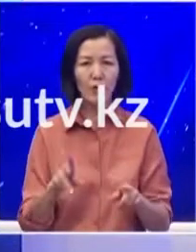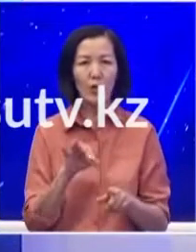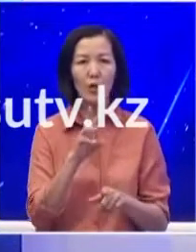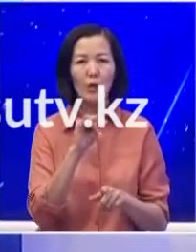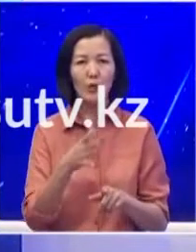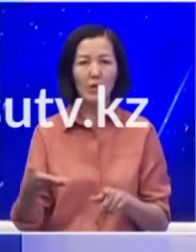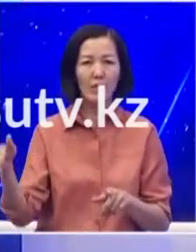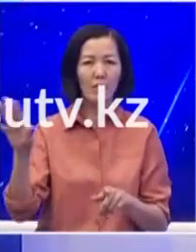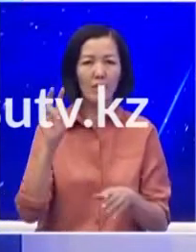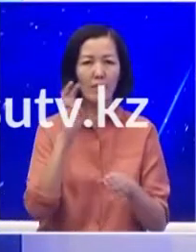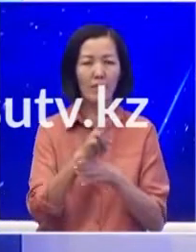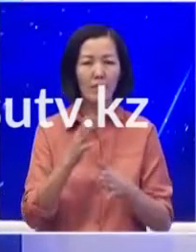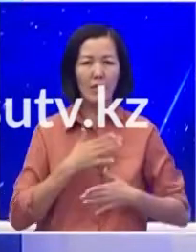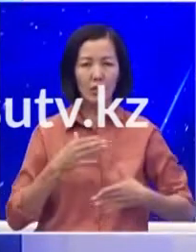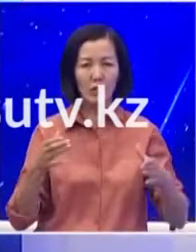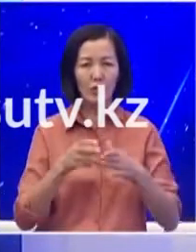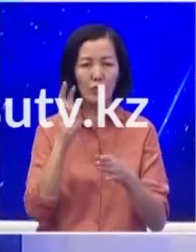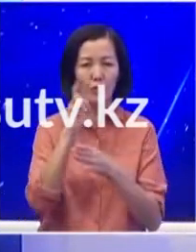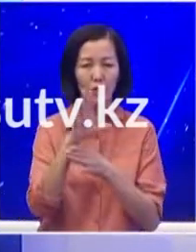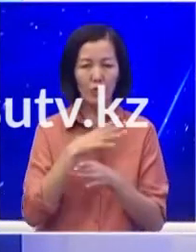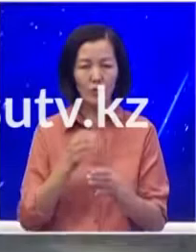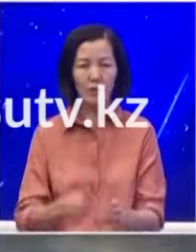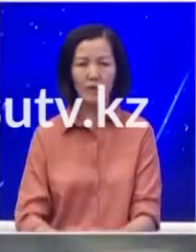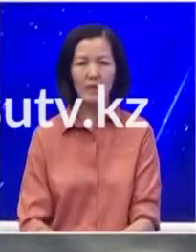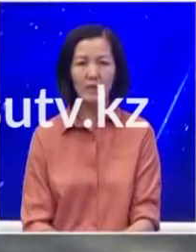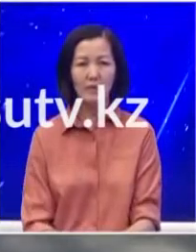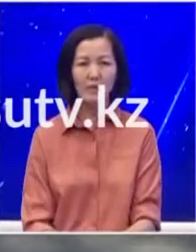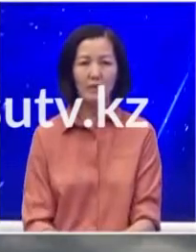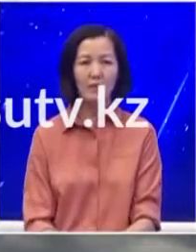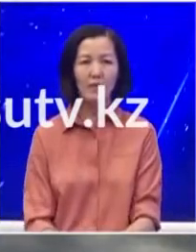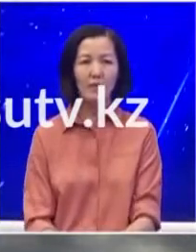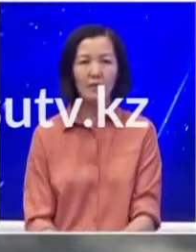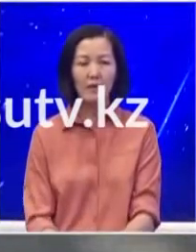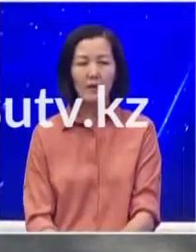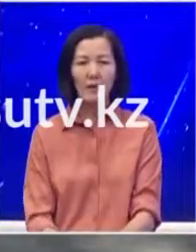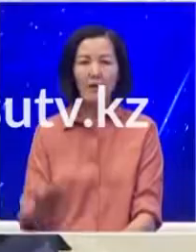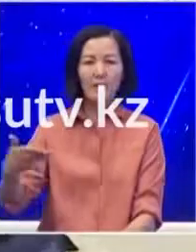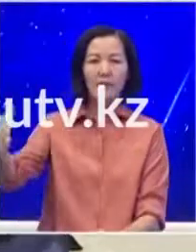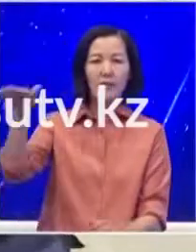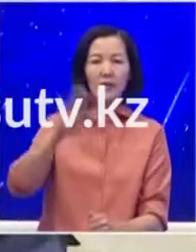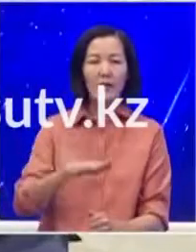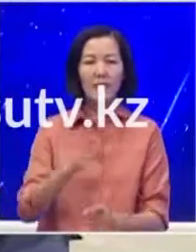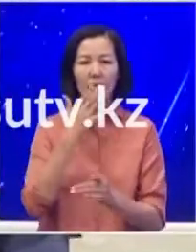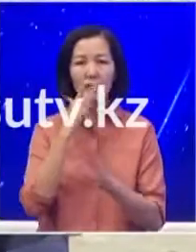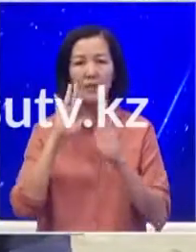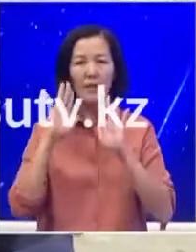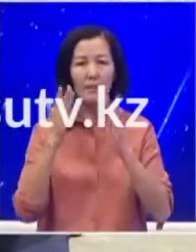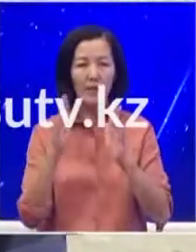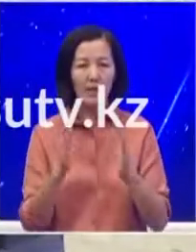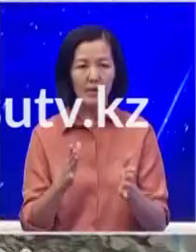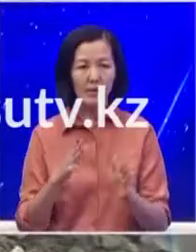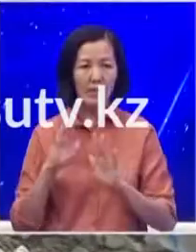Тургенском ущелье отправилась и наша съемочная группа. Тургенское ущелье в Вели-Алатауском государственном национальном природном парке